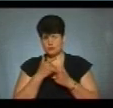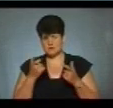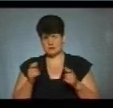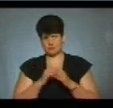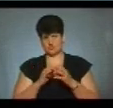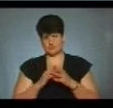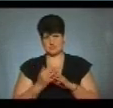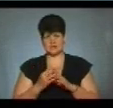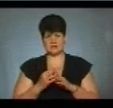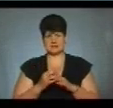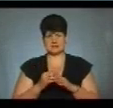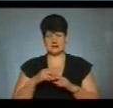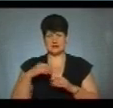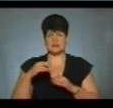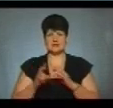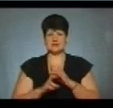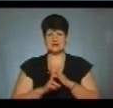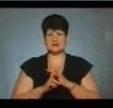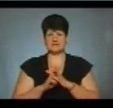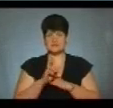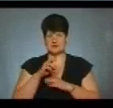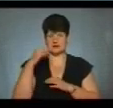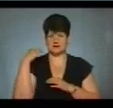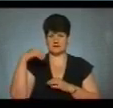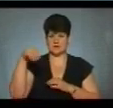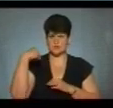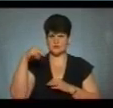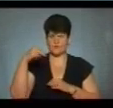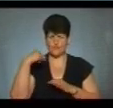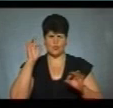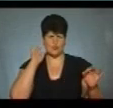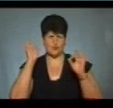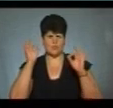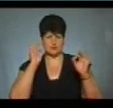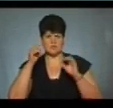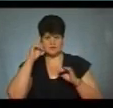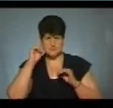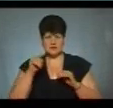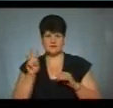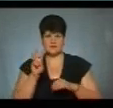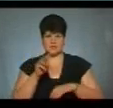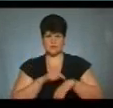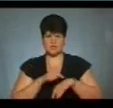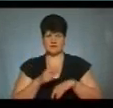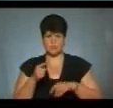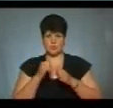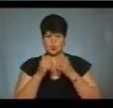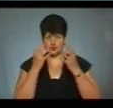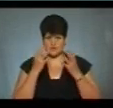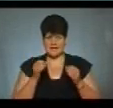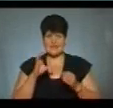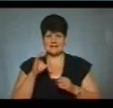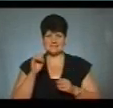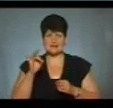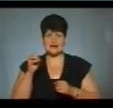це є церковні дзвони, це так званий такий сигнал, це є от, якщо ви знаєте, в Тернополі в 3-й годині кожного дня.